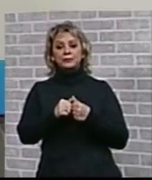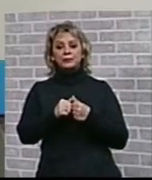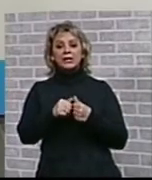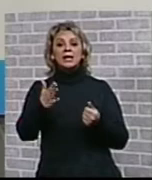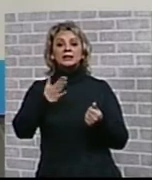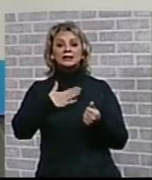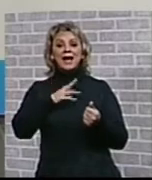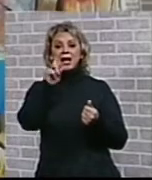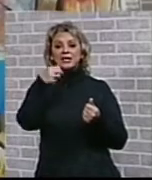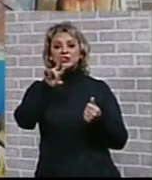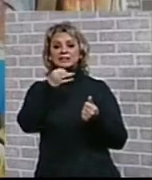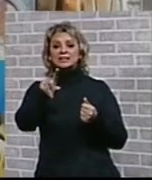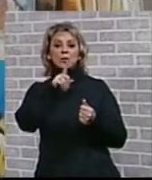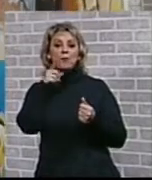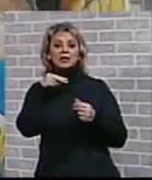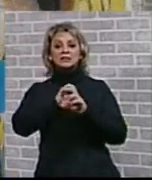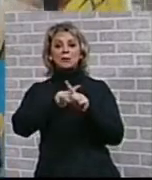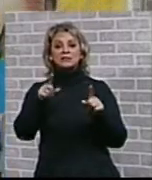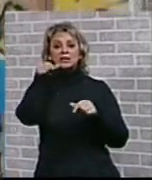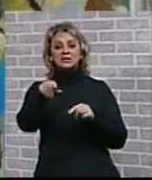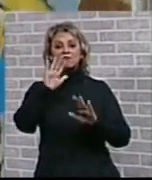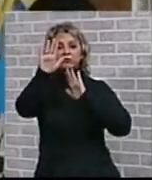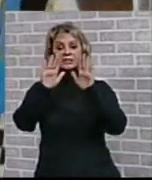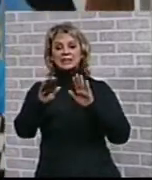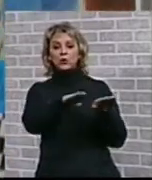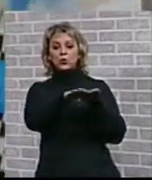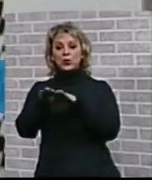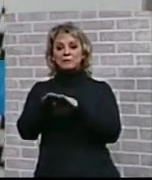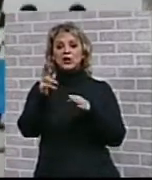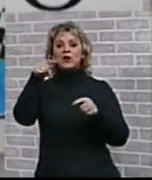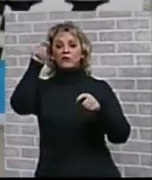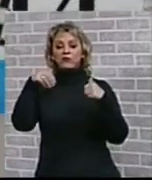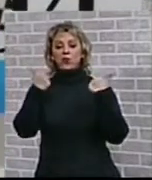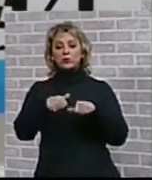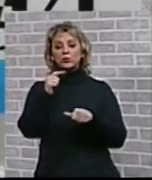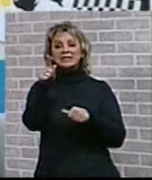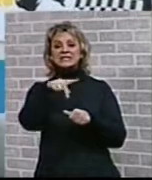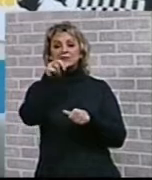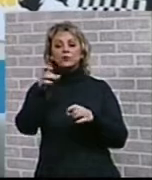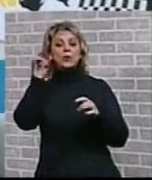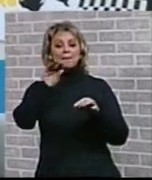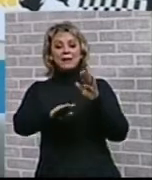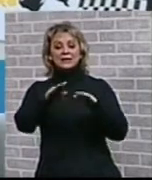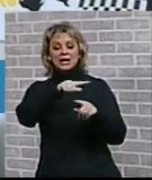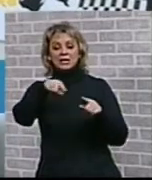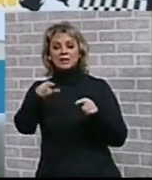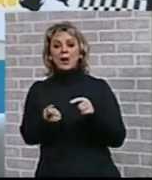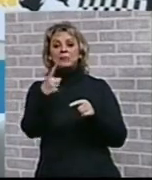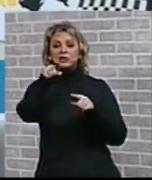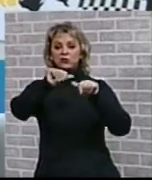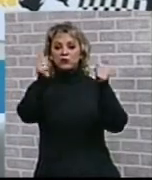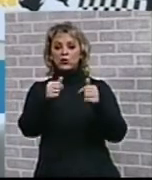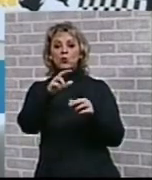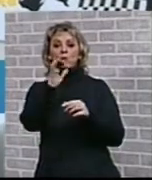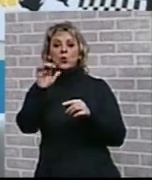Я Кандинский. Молодые абстракционисты выставкой уравняли форму и звук. Пятные линии начинают обретать форму